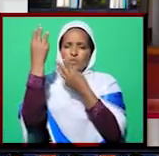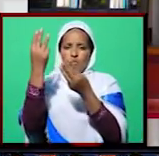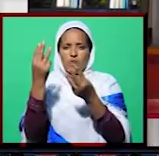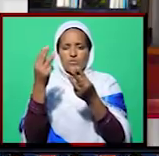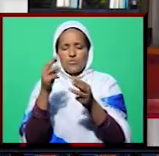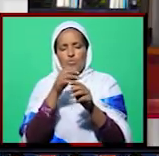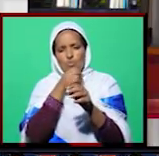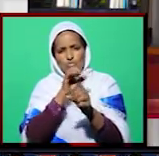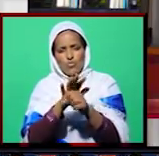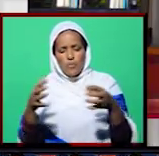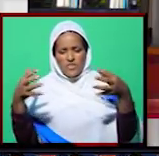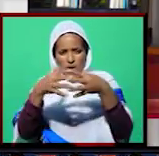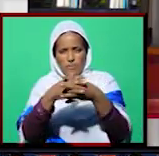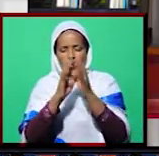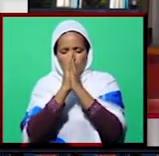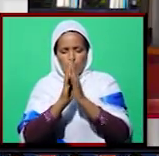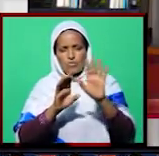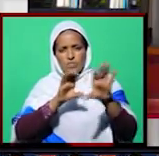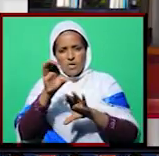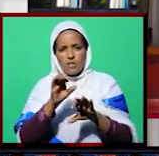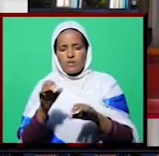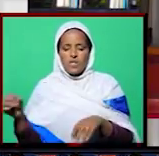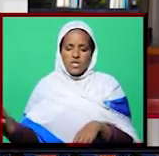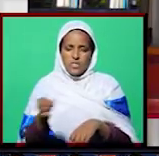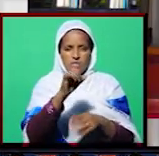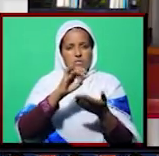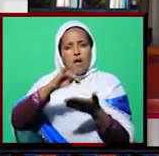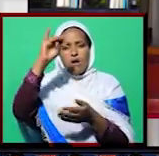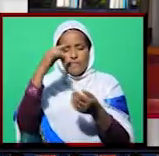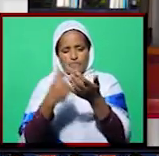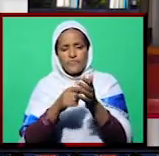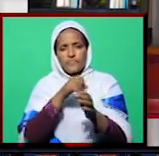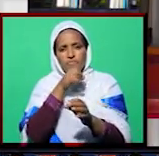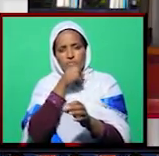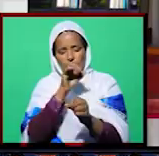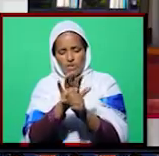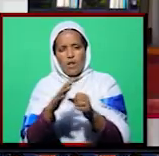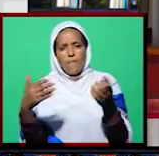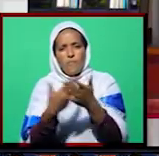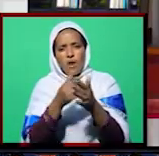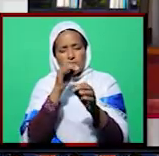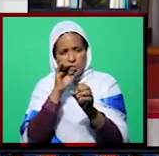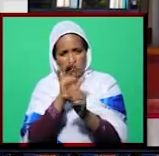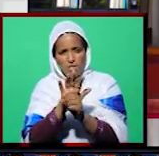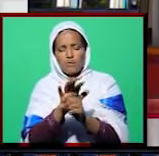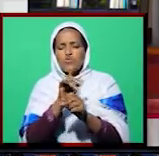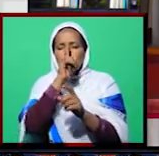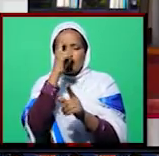መስዋዕት ከመስዋዕተ ኦሪቱ በጣምራ የሚጸለየው ጸሎት ቢኖር መስዋዕተ ዕጣን በብሉይ ኪዳን። ይሄ በሐዲስ